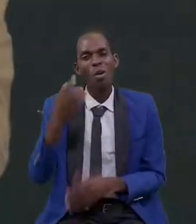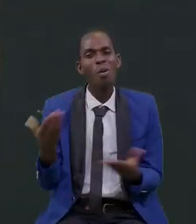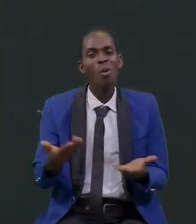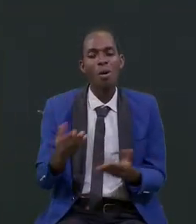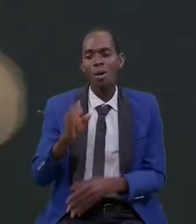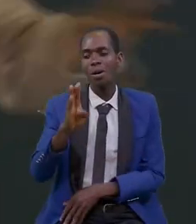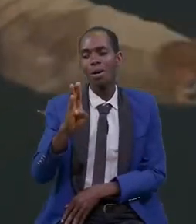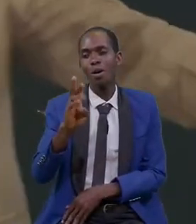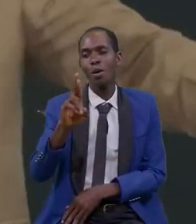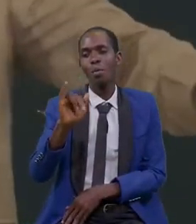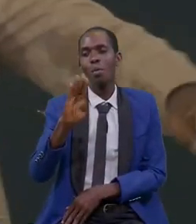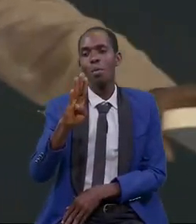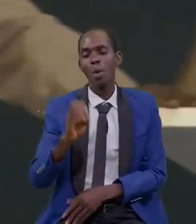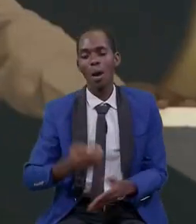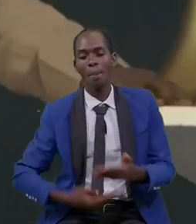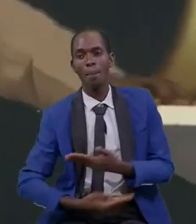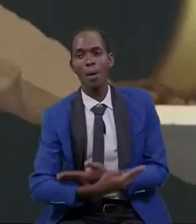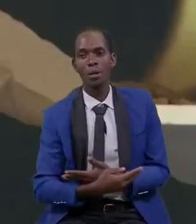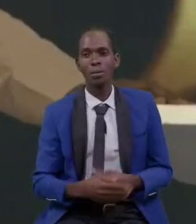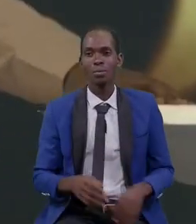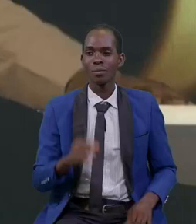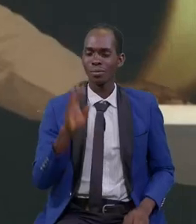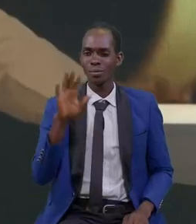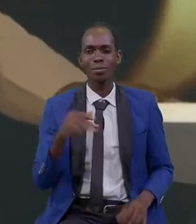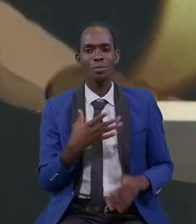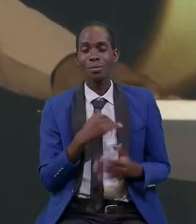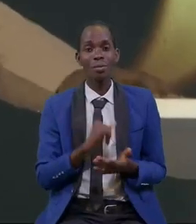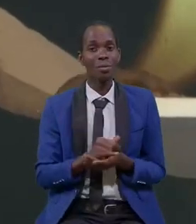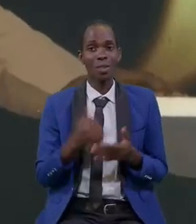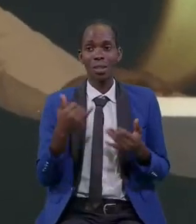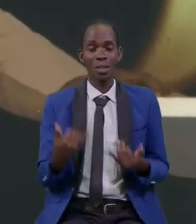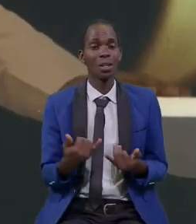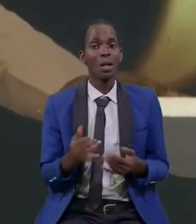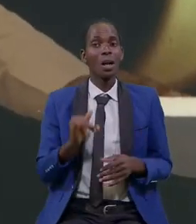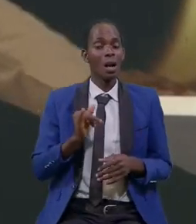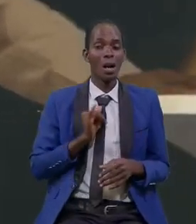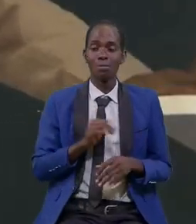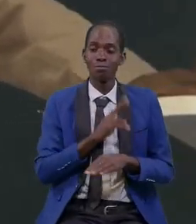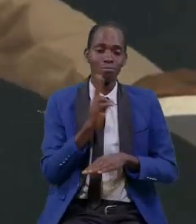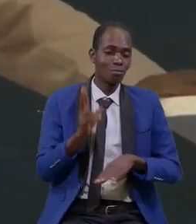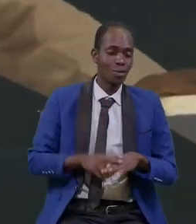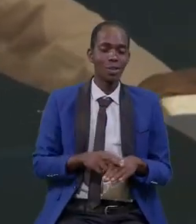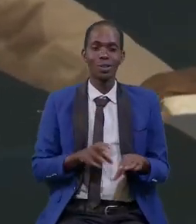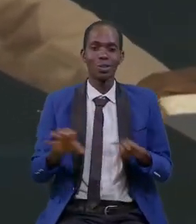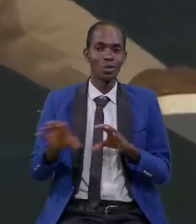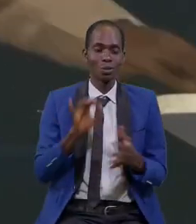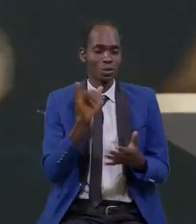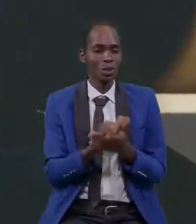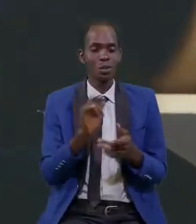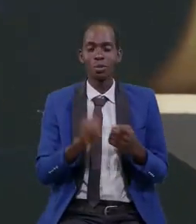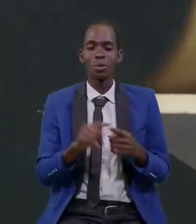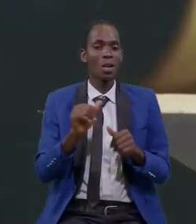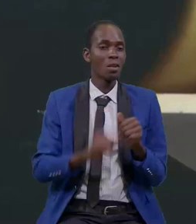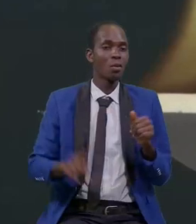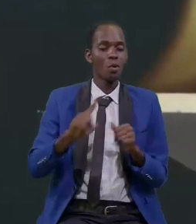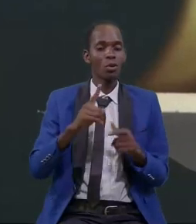l'argent. Et le monsieur dit, oh, si je nais de nouveau maintenant, je faisais ça à tout le monde, aux pauvres, aux